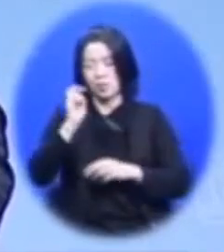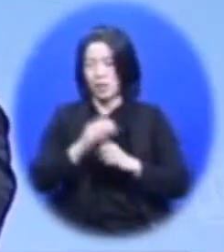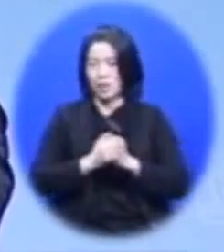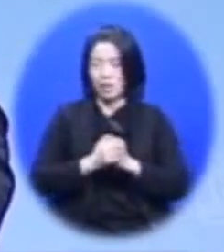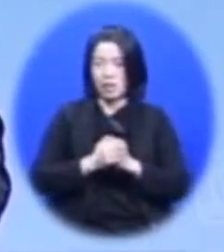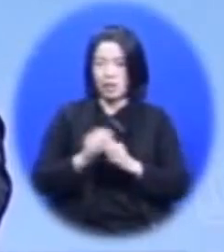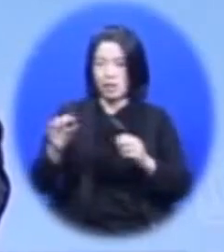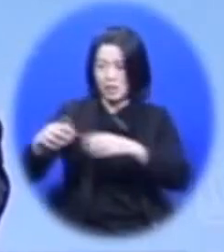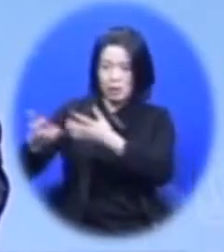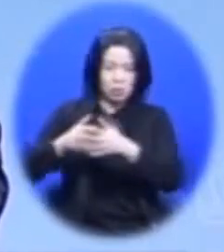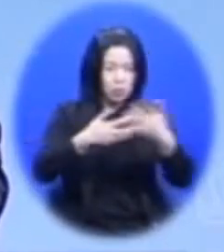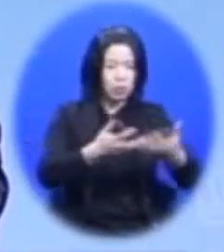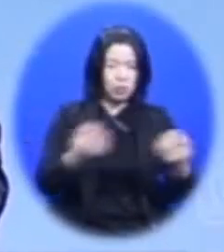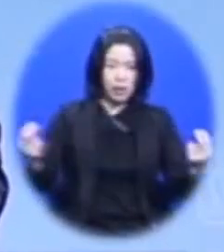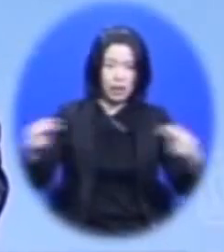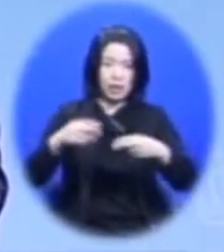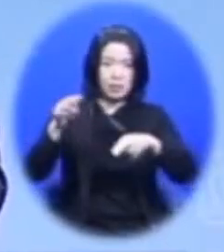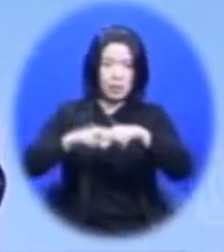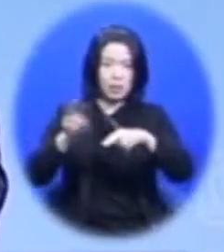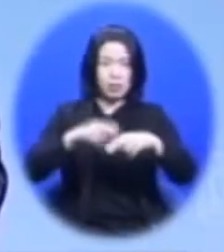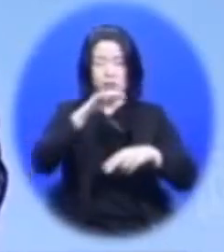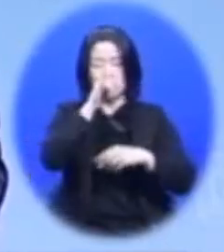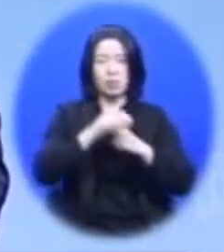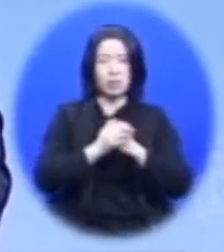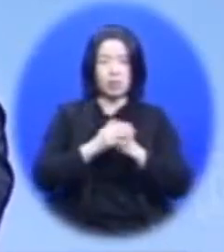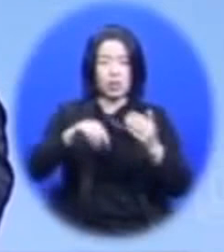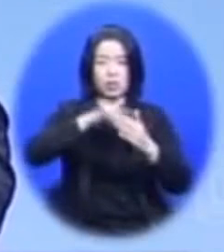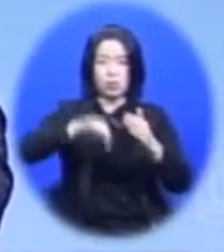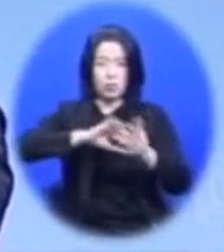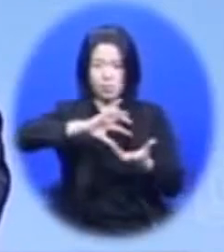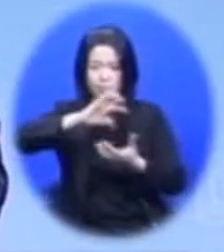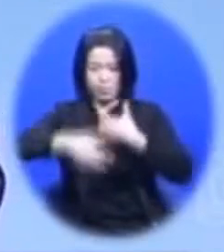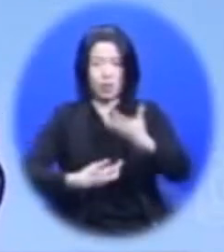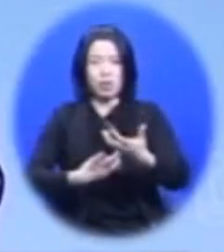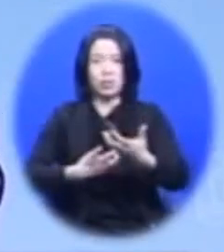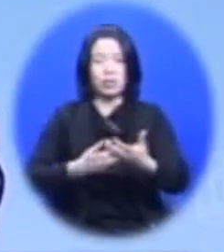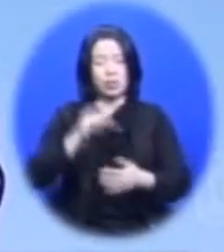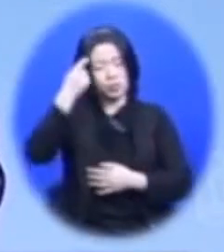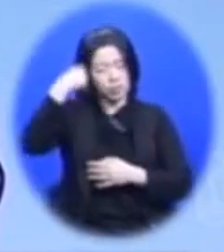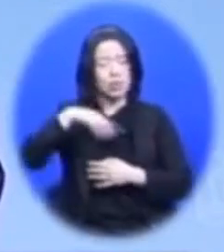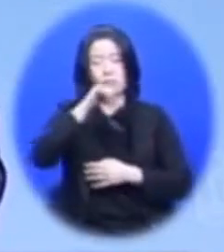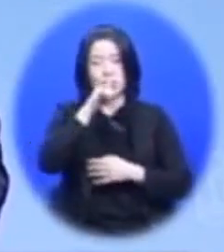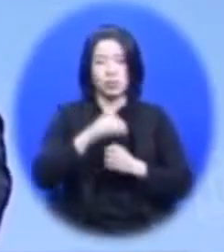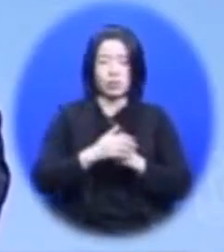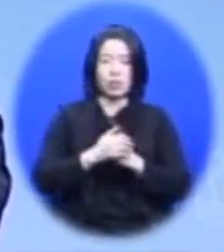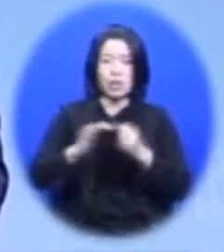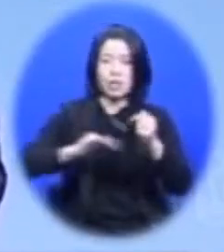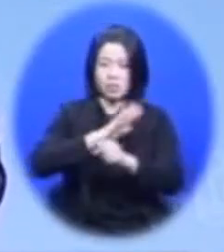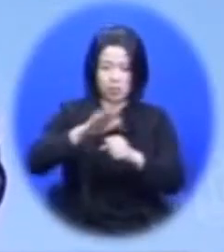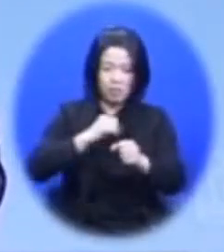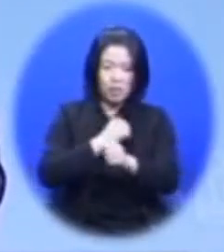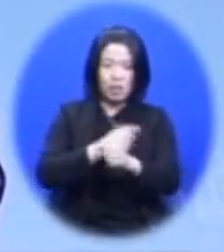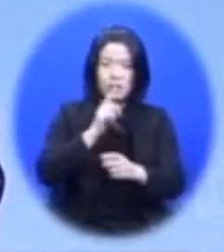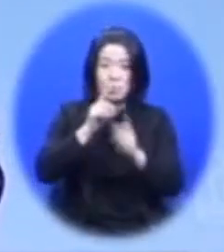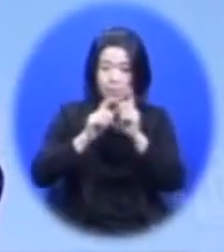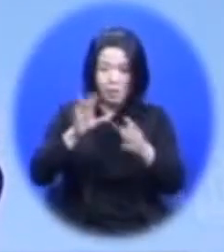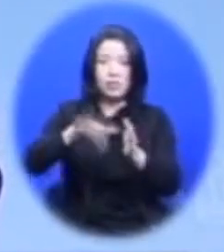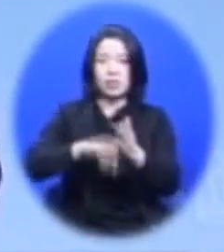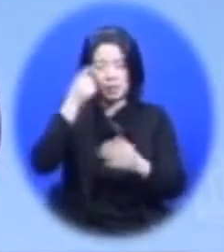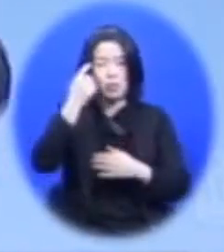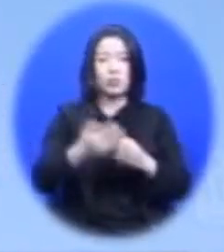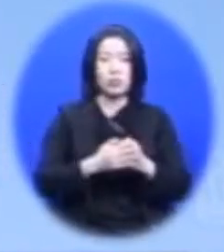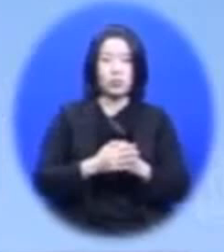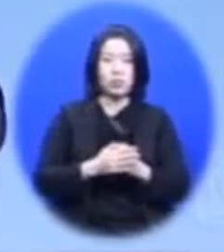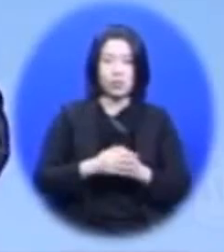양쪽에서 다 매맞아요. 양쪽에서 다 아주 속을 뒤집어 놓는 거라고 느껴요. 지금 사랑하자는 말을 할 때냐. 지금